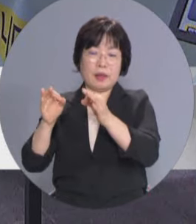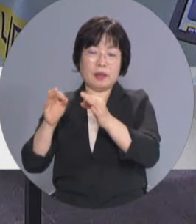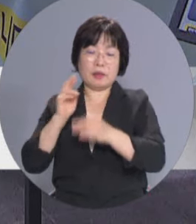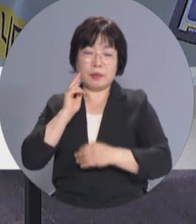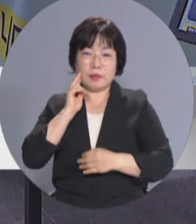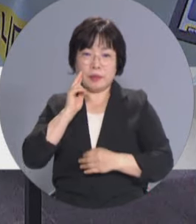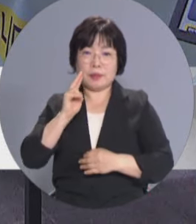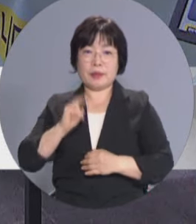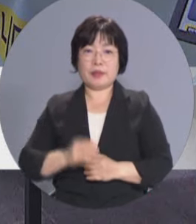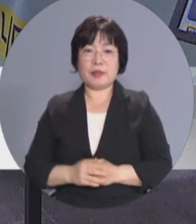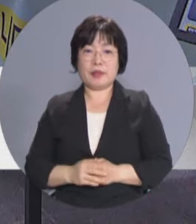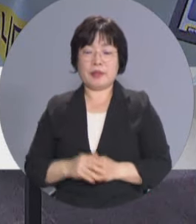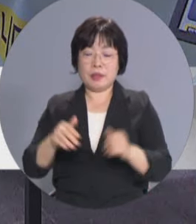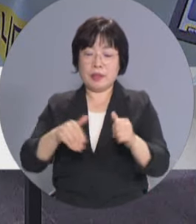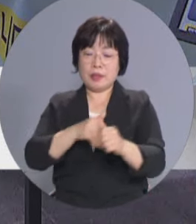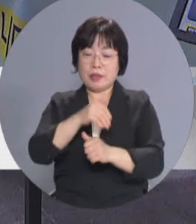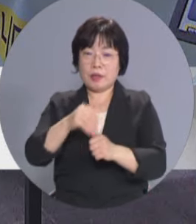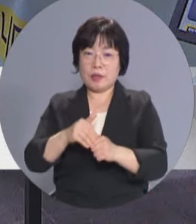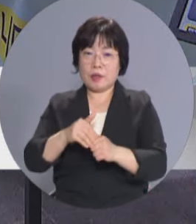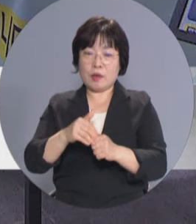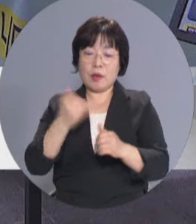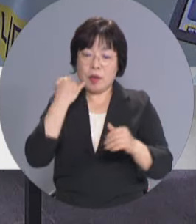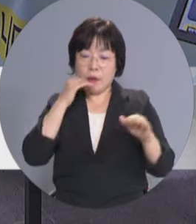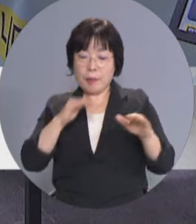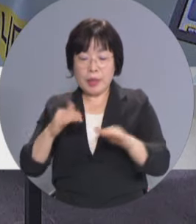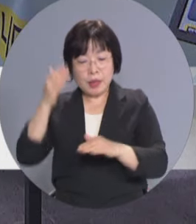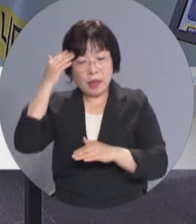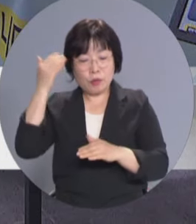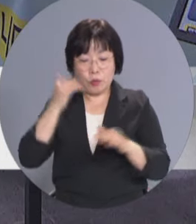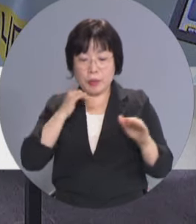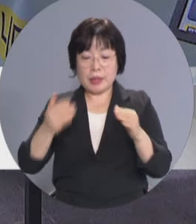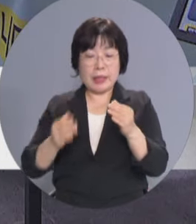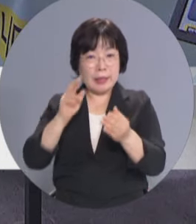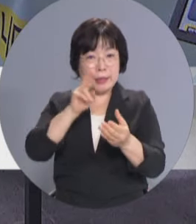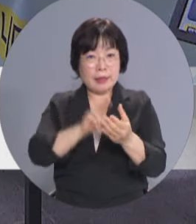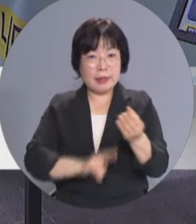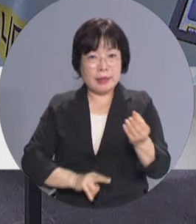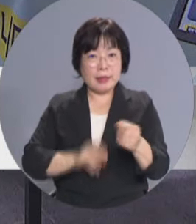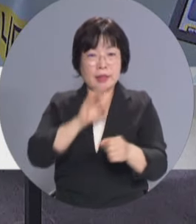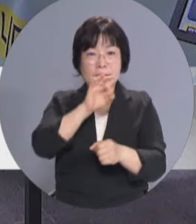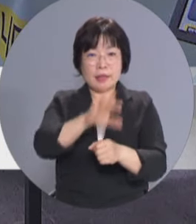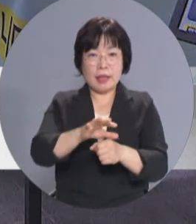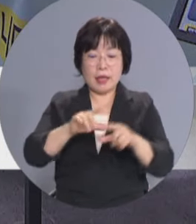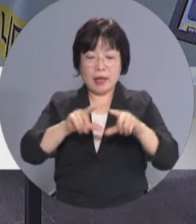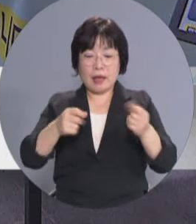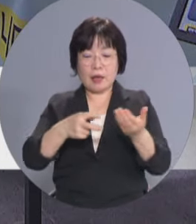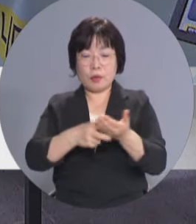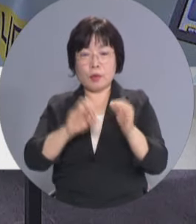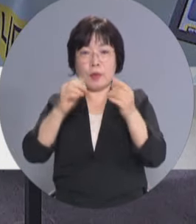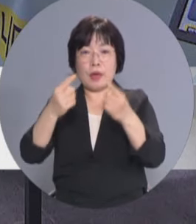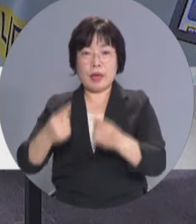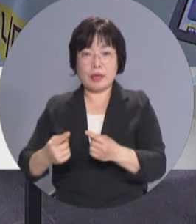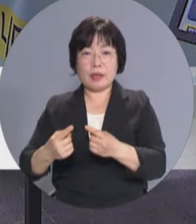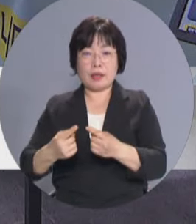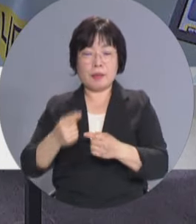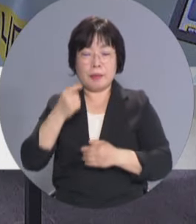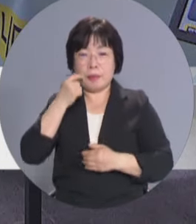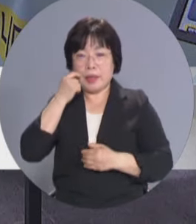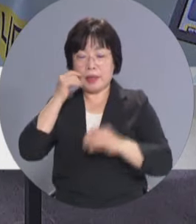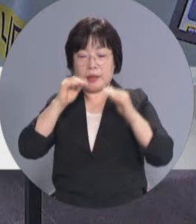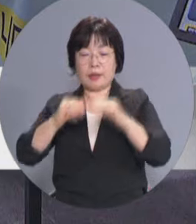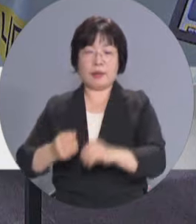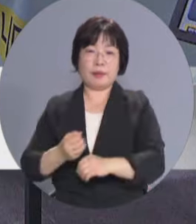정도인데요. 이런 상황에서 국산 수산물을 사면 상품권을 주거나 할인하는 수산 대전이 호응을 얻고